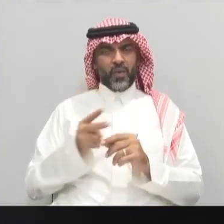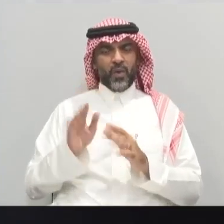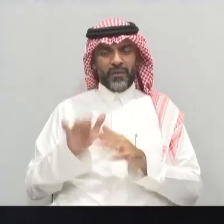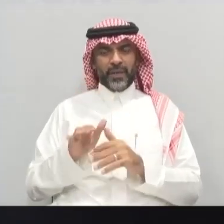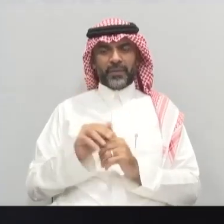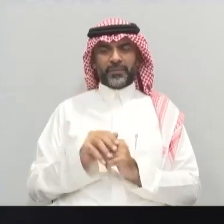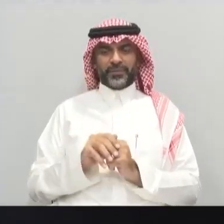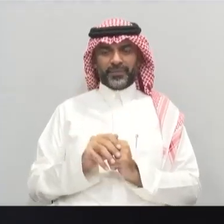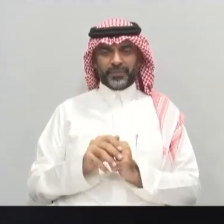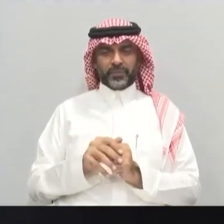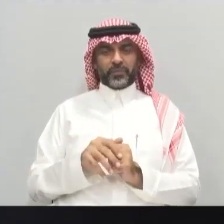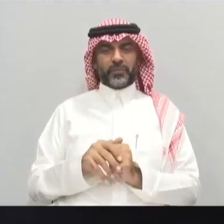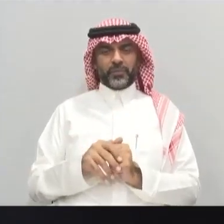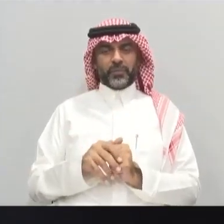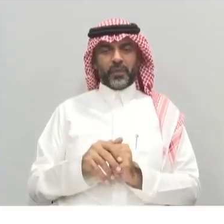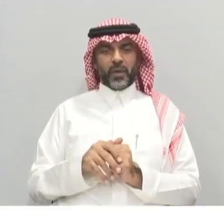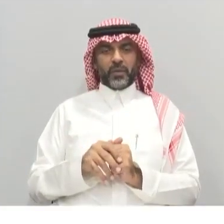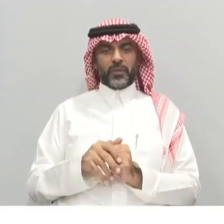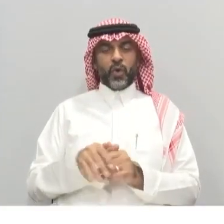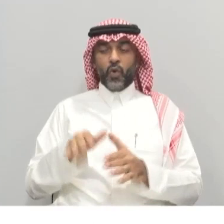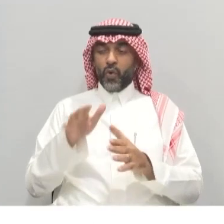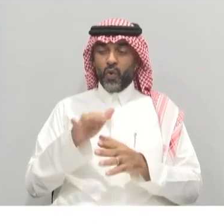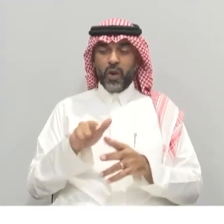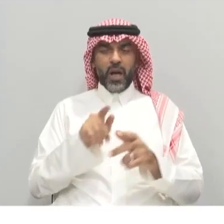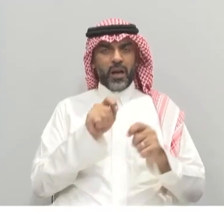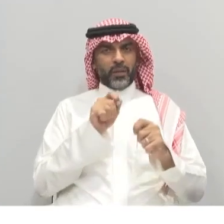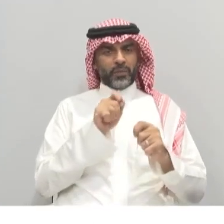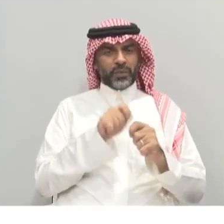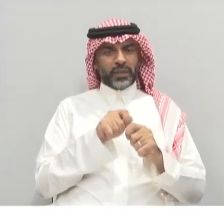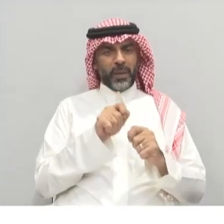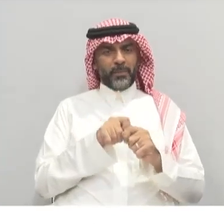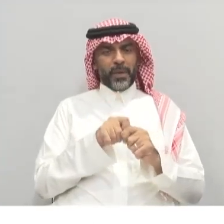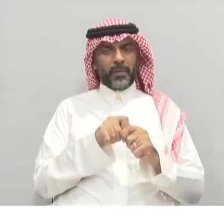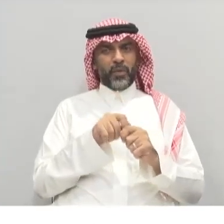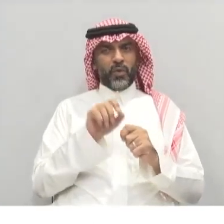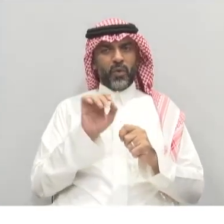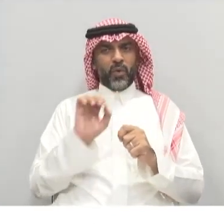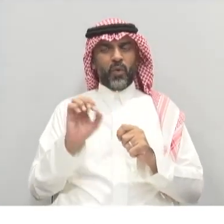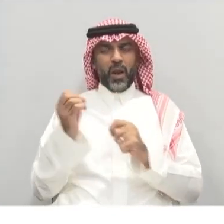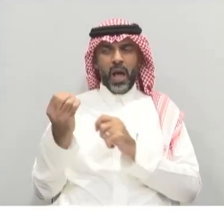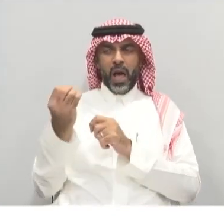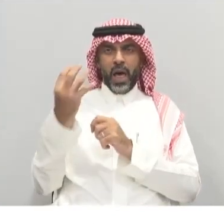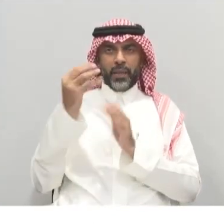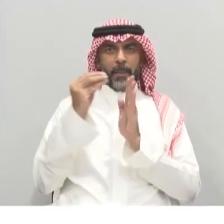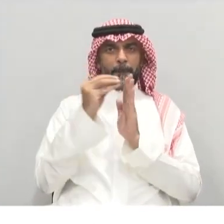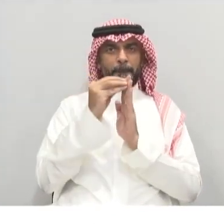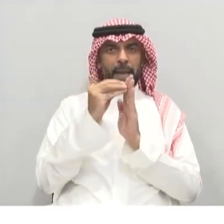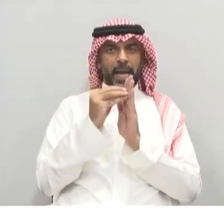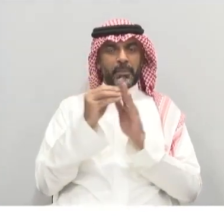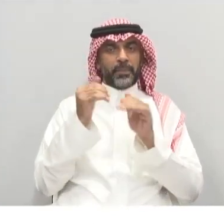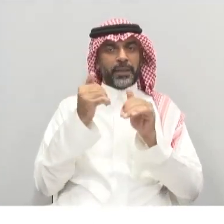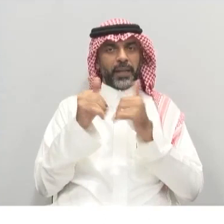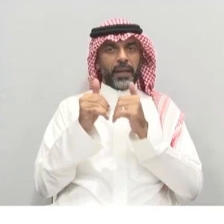انواع مختلفه من المخططات البيانيه كلما كل منها مصمم لعرض البيانات بطريقه